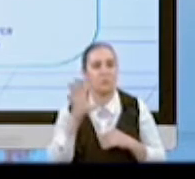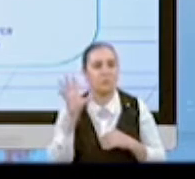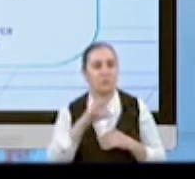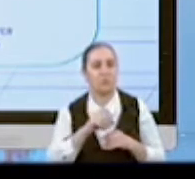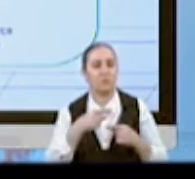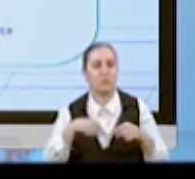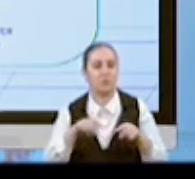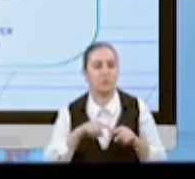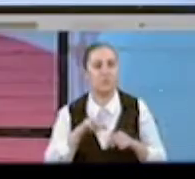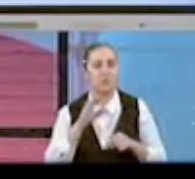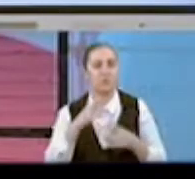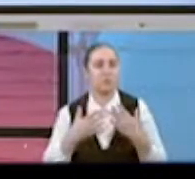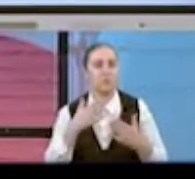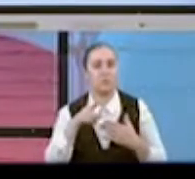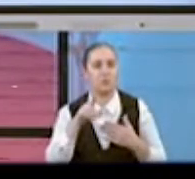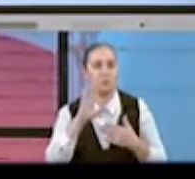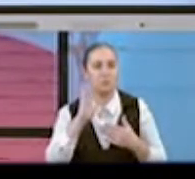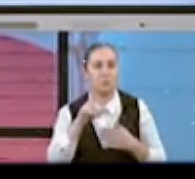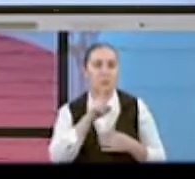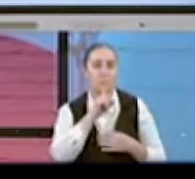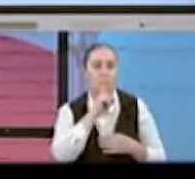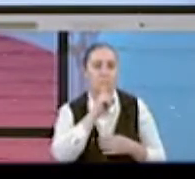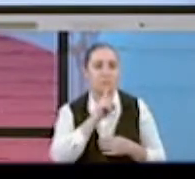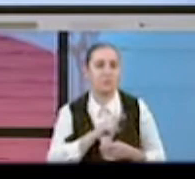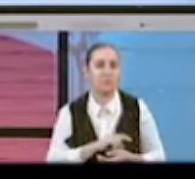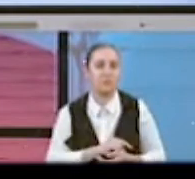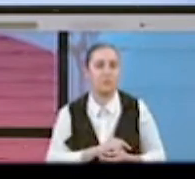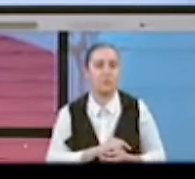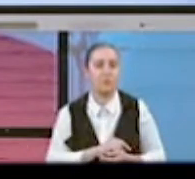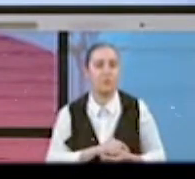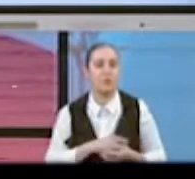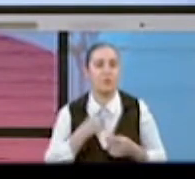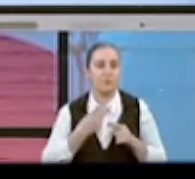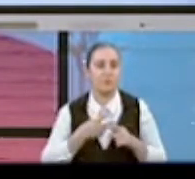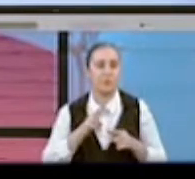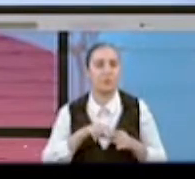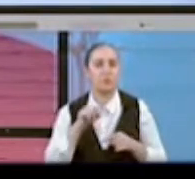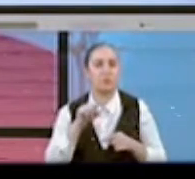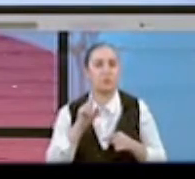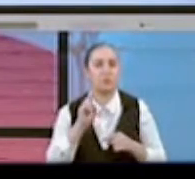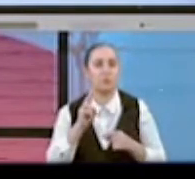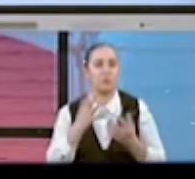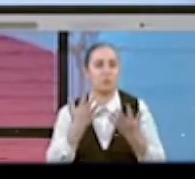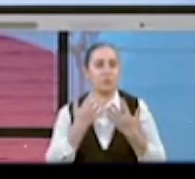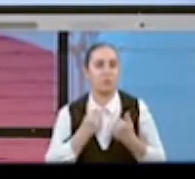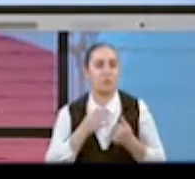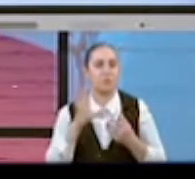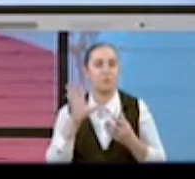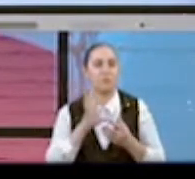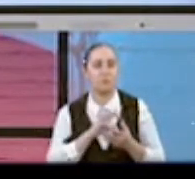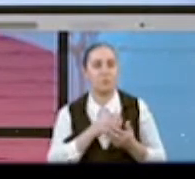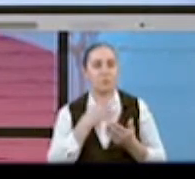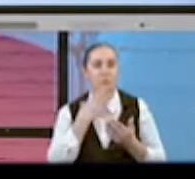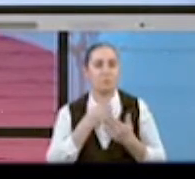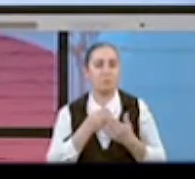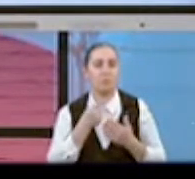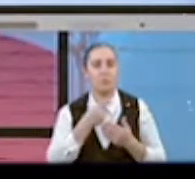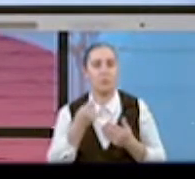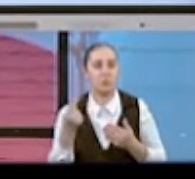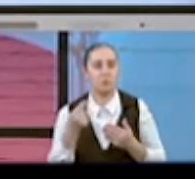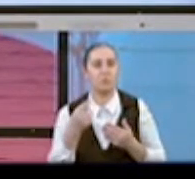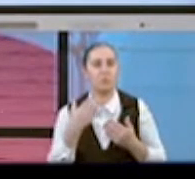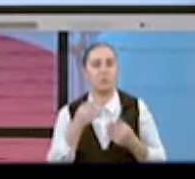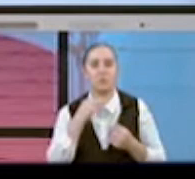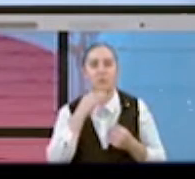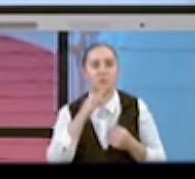лучше всех, даже если ты будешь молчать. Это тот, кто примет тебя со всеми твоими минусами